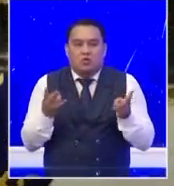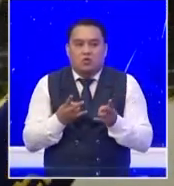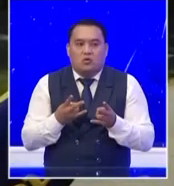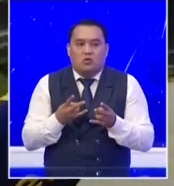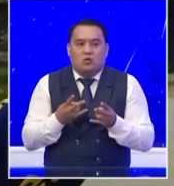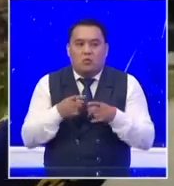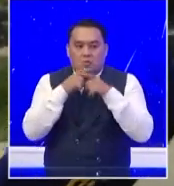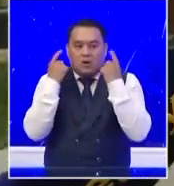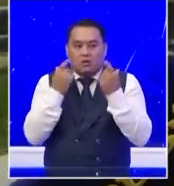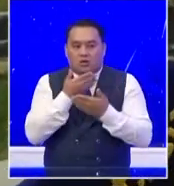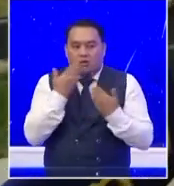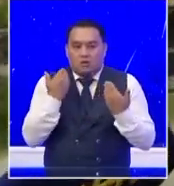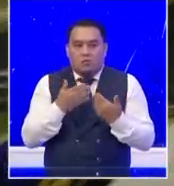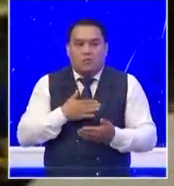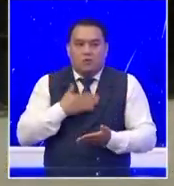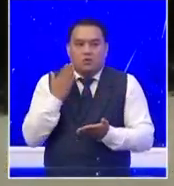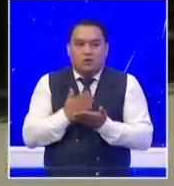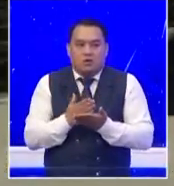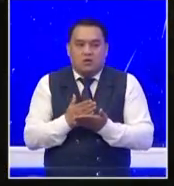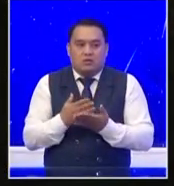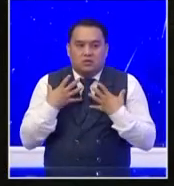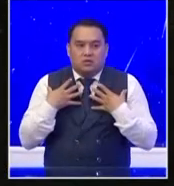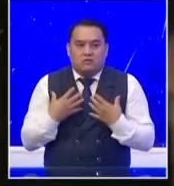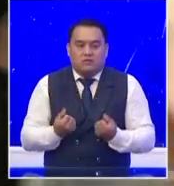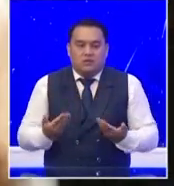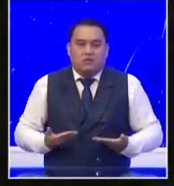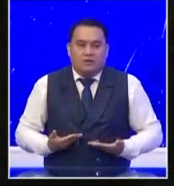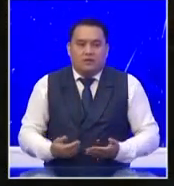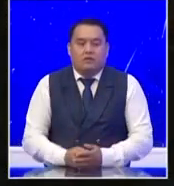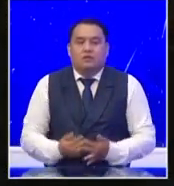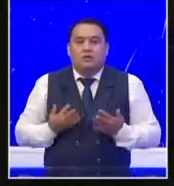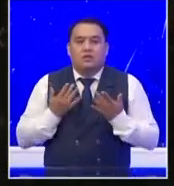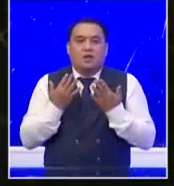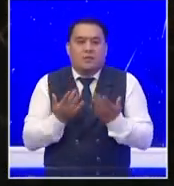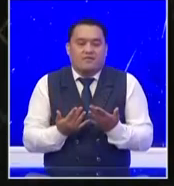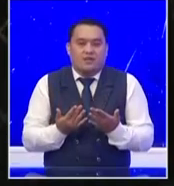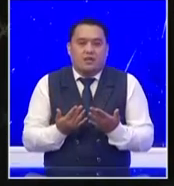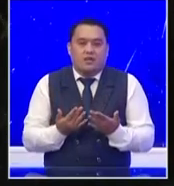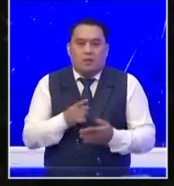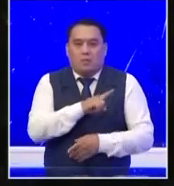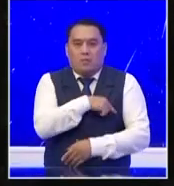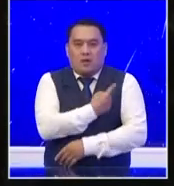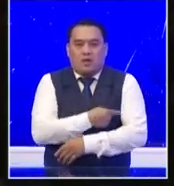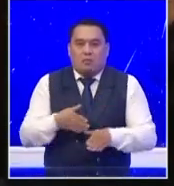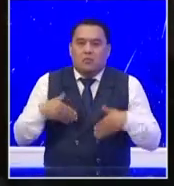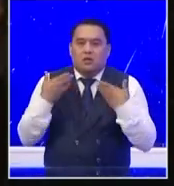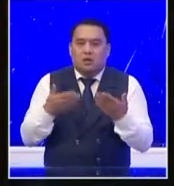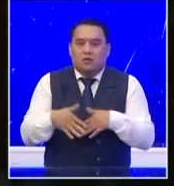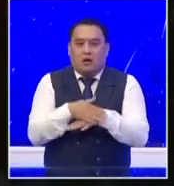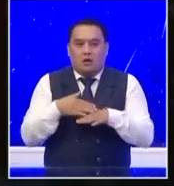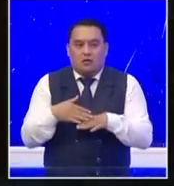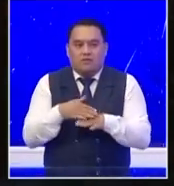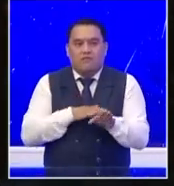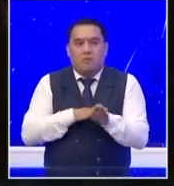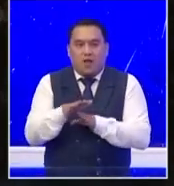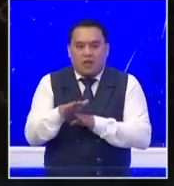не носит маски. Мы все носим маски, мы живые. Вот все требования, которые медики предлагают населению, надо выполнять